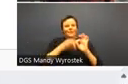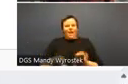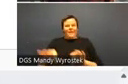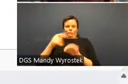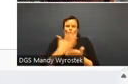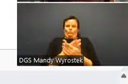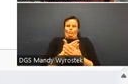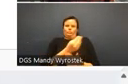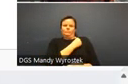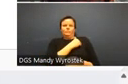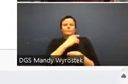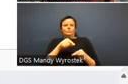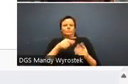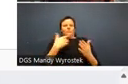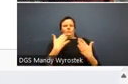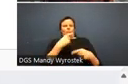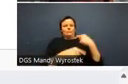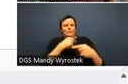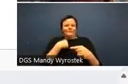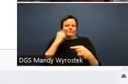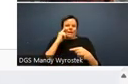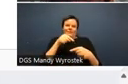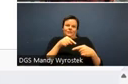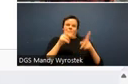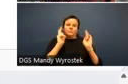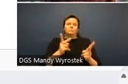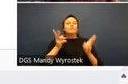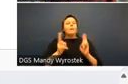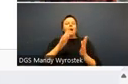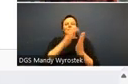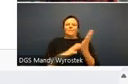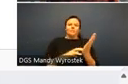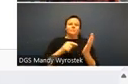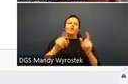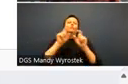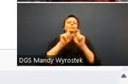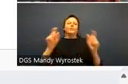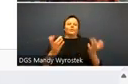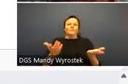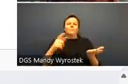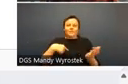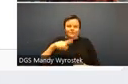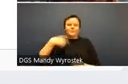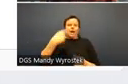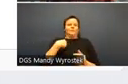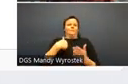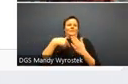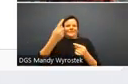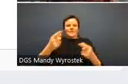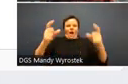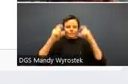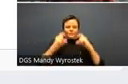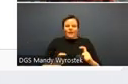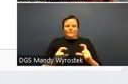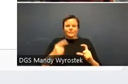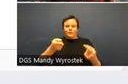Word-Dokumente für eine breite Nutzendengruppe zugänglich. Ja, also liest immer einen Absatz, eine Zeile auf